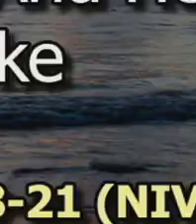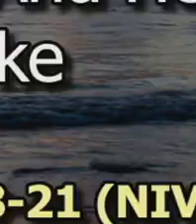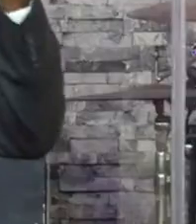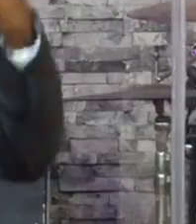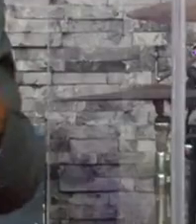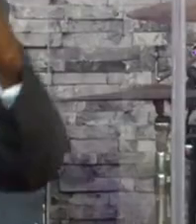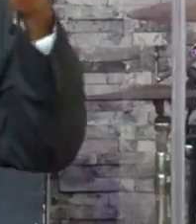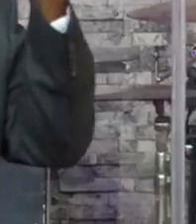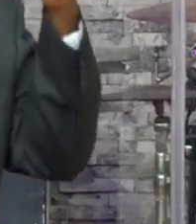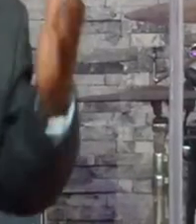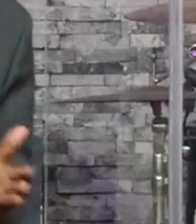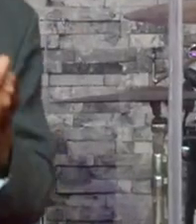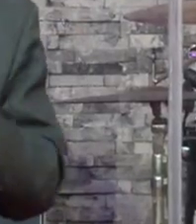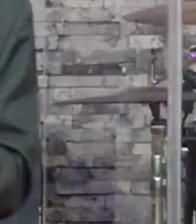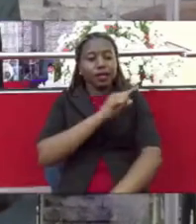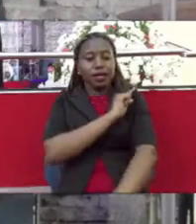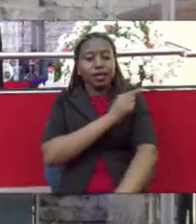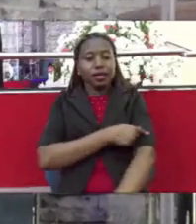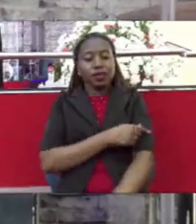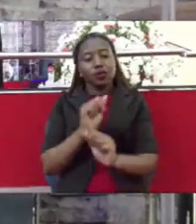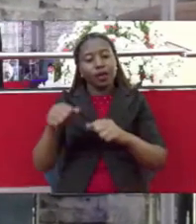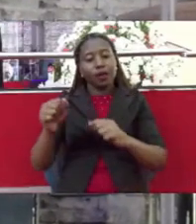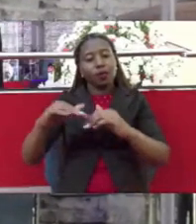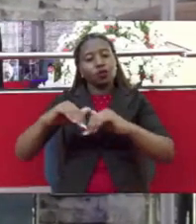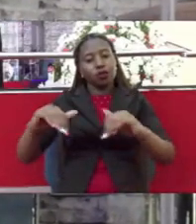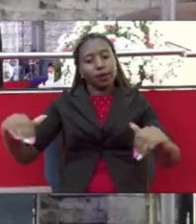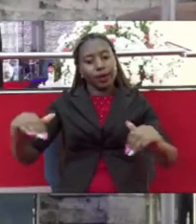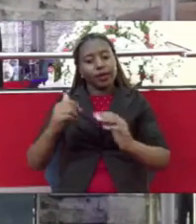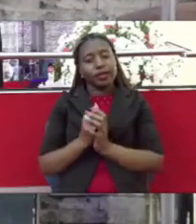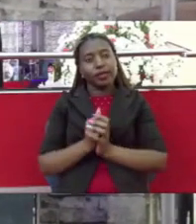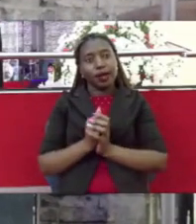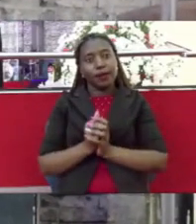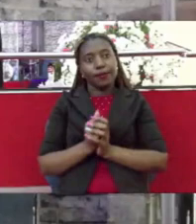may God give us the grace to be able to separate. Ya kwamba Mungu atupatie neema ya kuweza